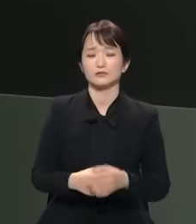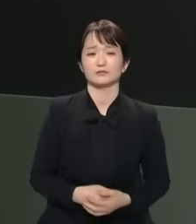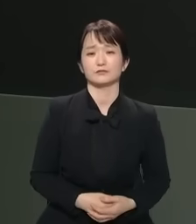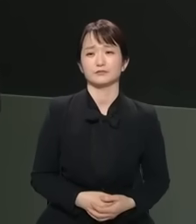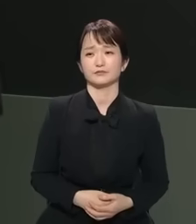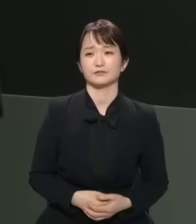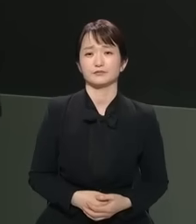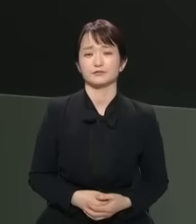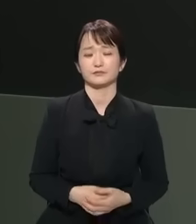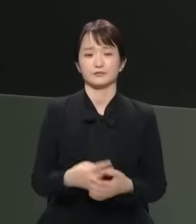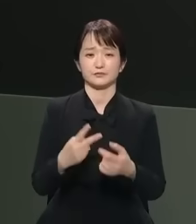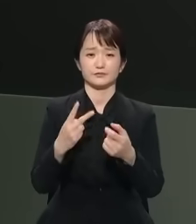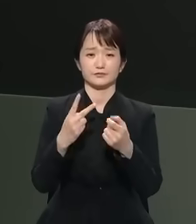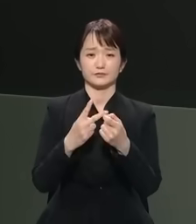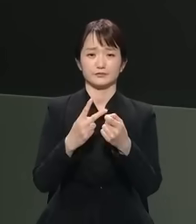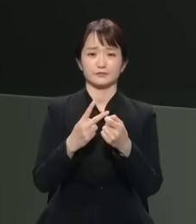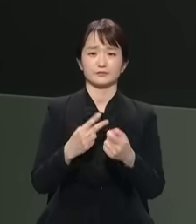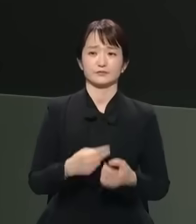다음 또 이어가죠.